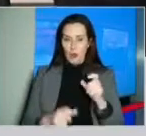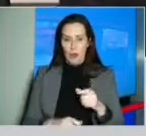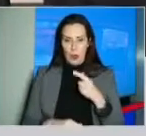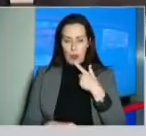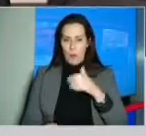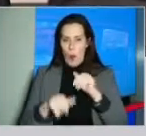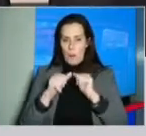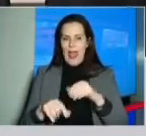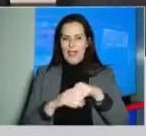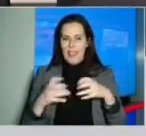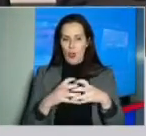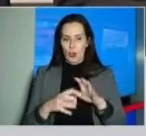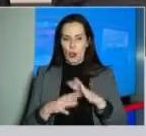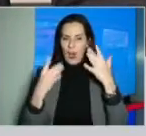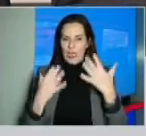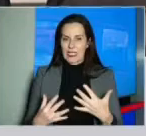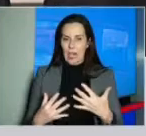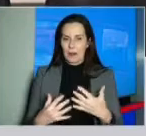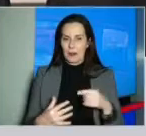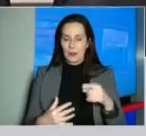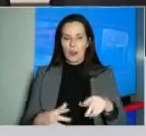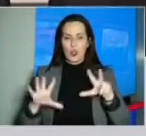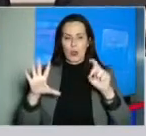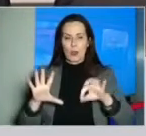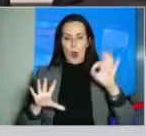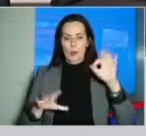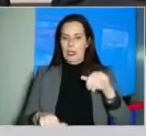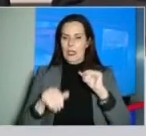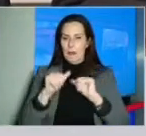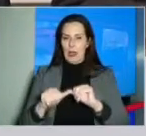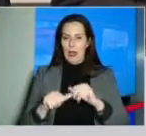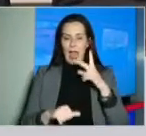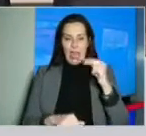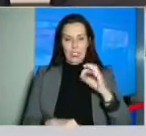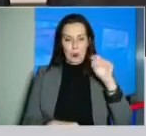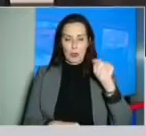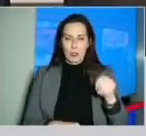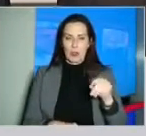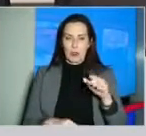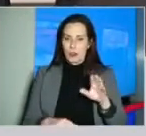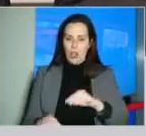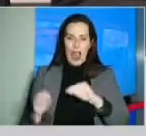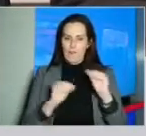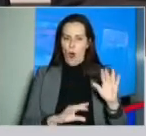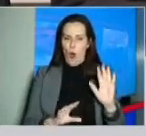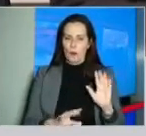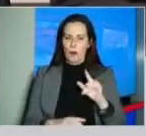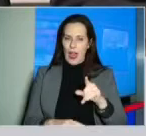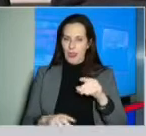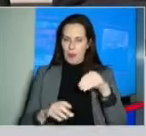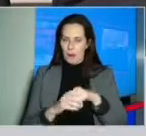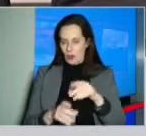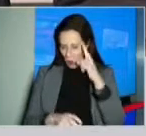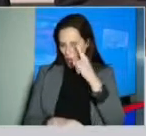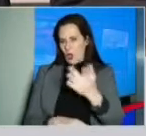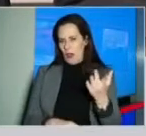הצביעו בעד איחוד. כל הסקרים, מדובר ב-80% תמיכה. ה-20% זה אלה שבמילא עברו לצד השני. אתה בתוך עמך